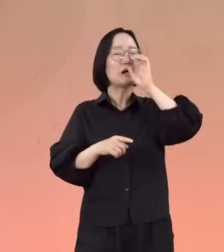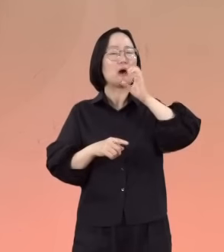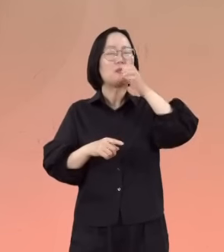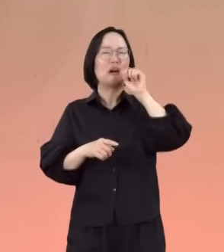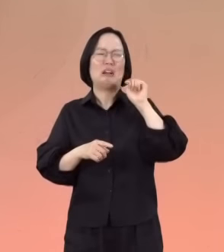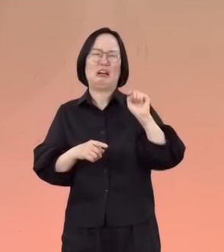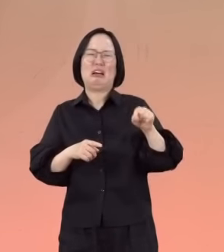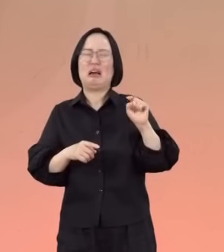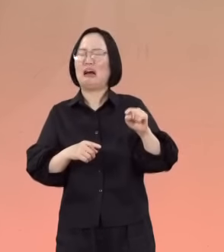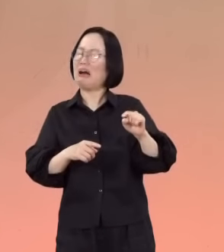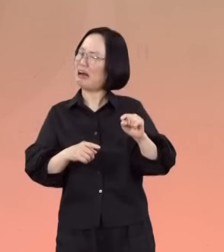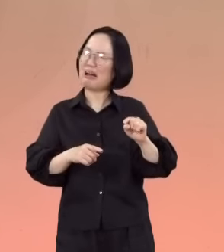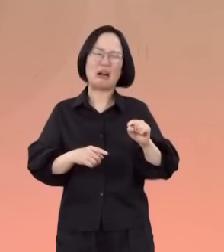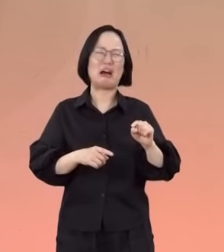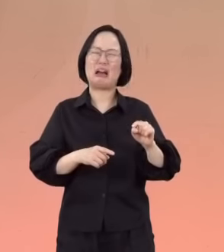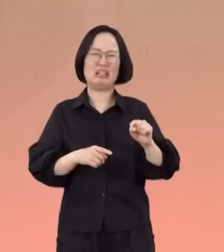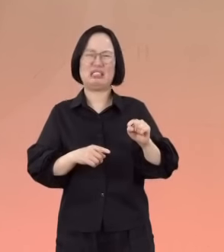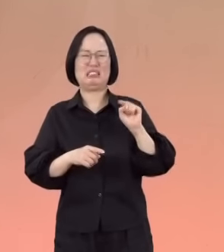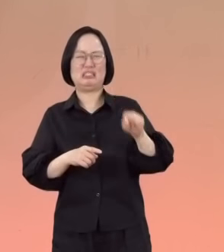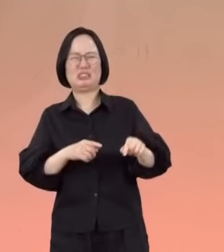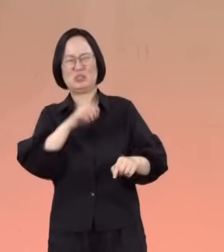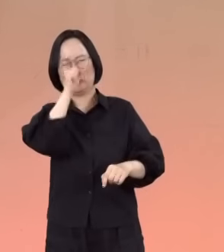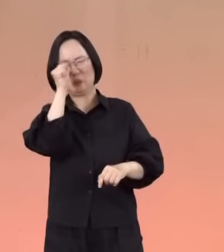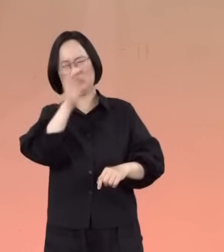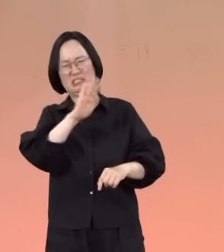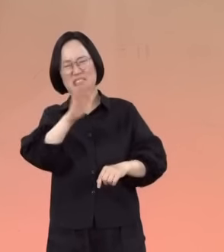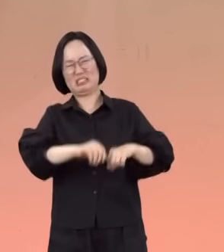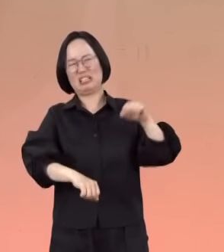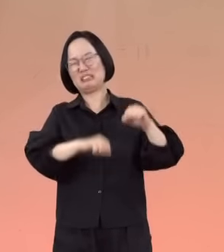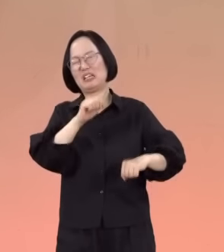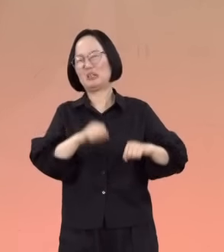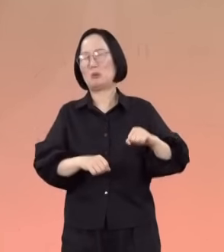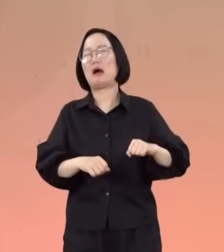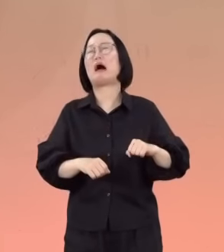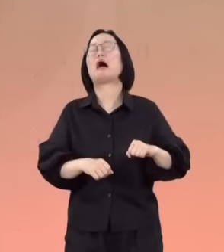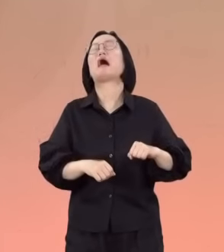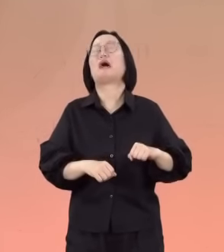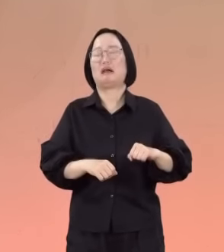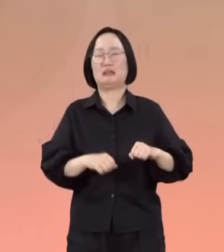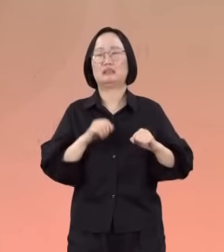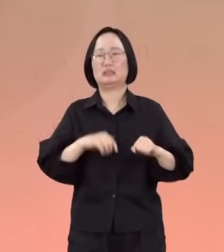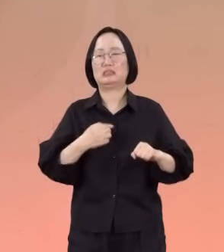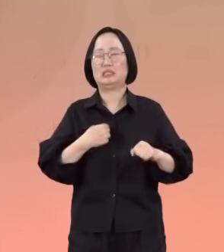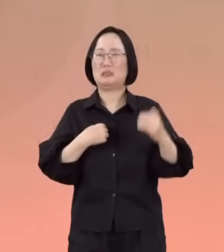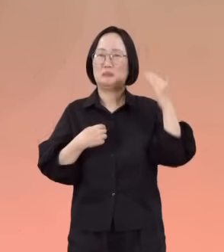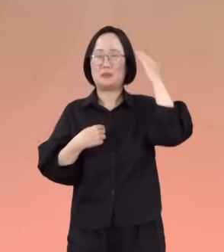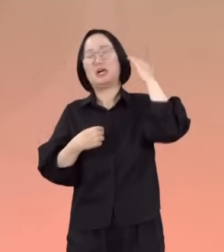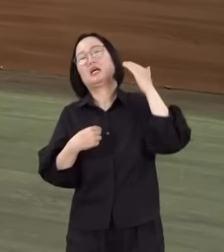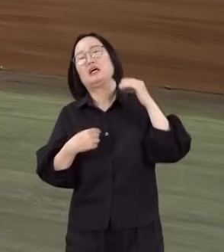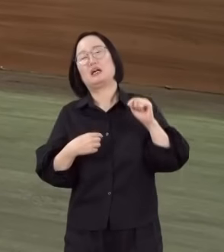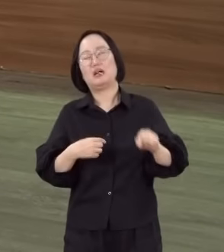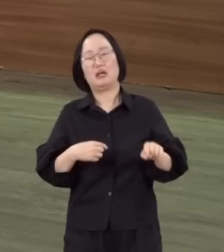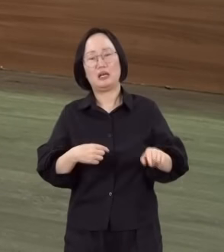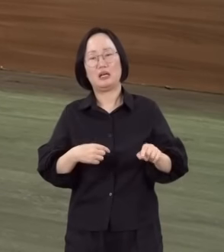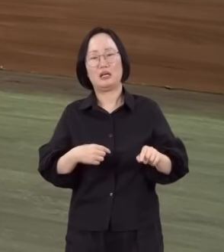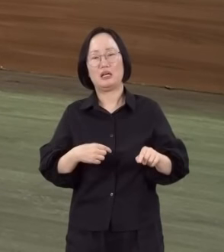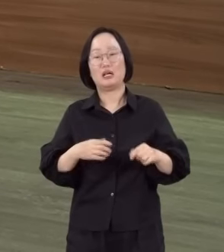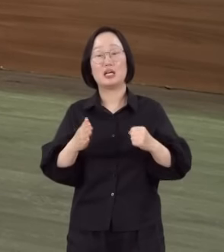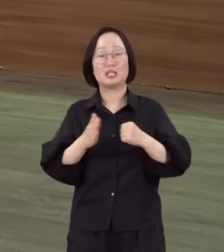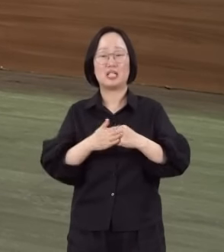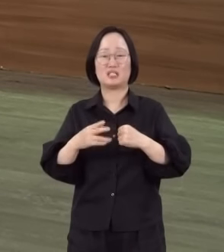부정을 탔구나 부정 탔구나 하는 생각에 머리를 땅 하고 때리더라 그래서